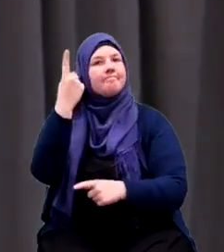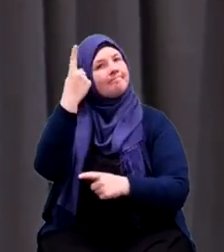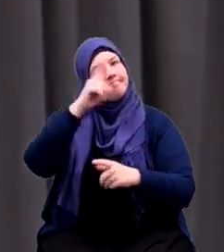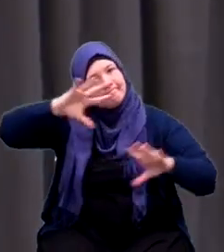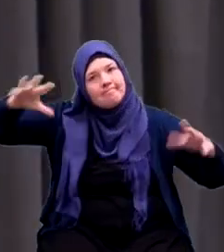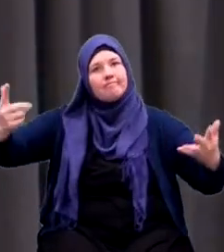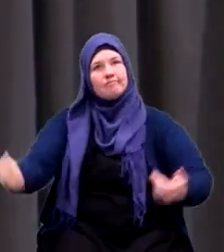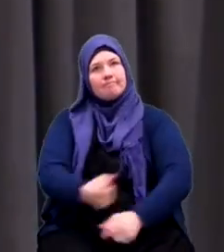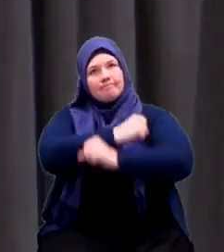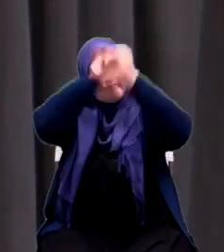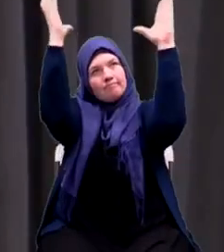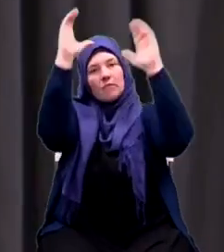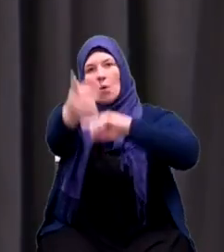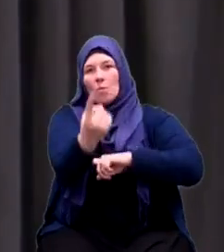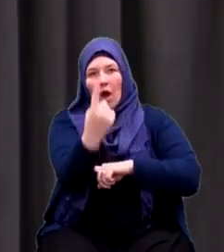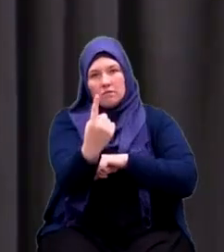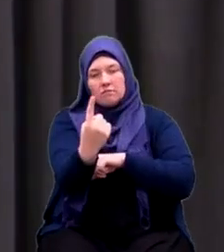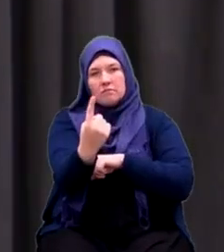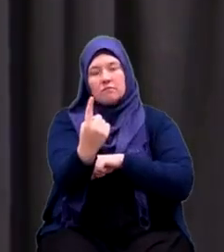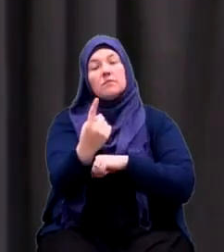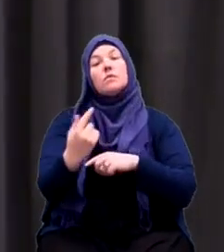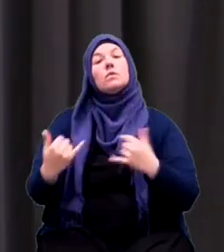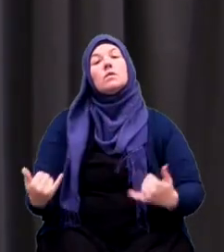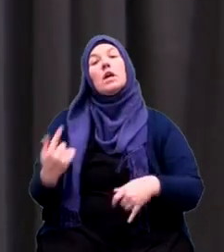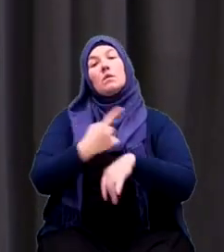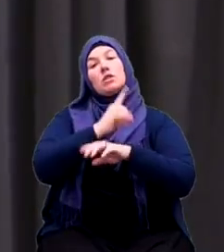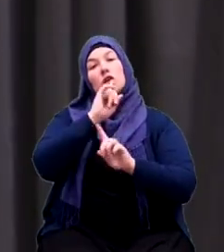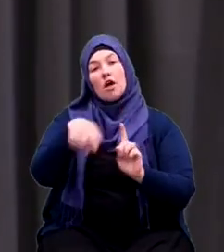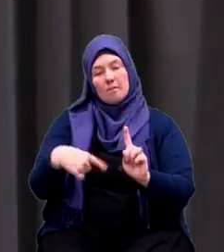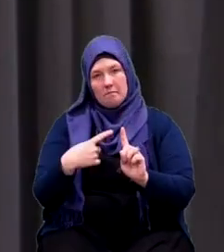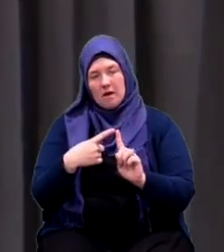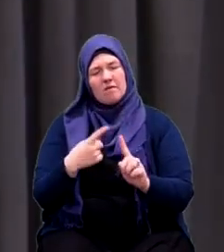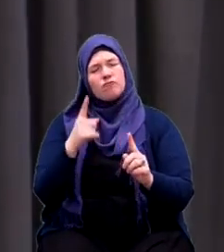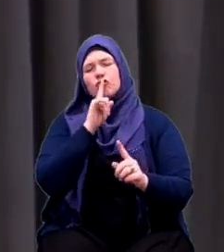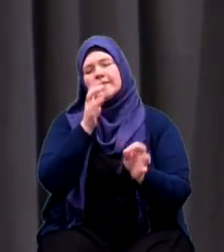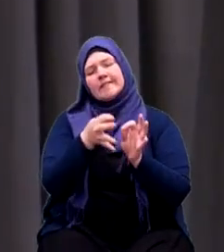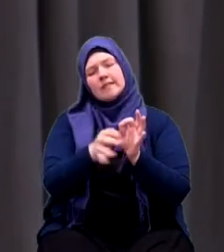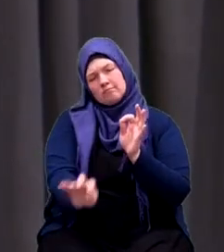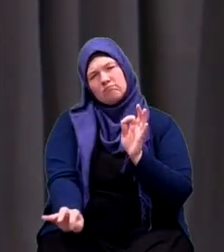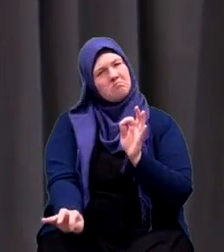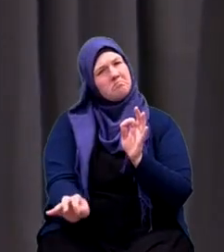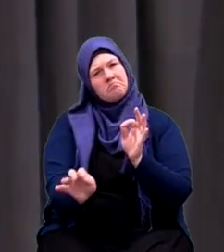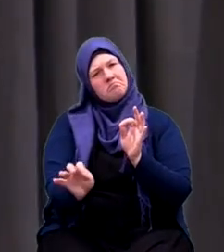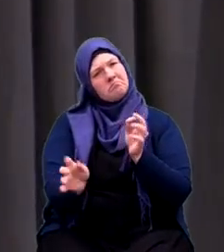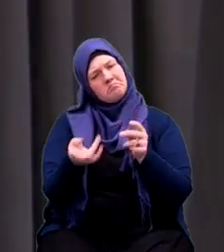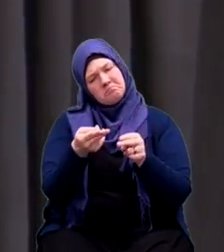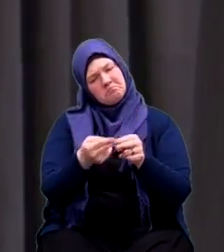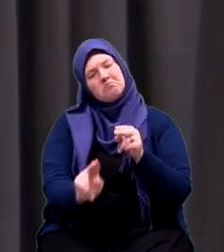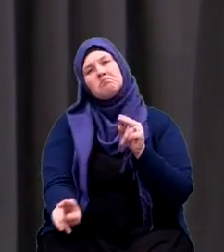الْعَالَمِينَ. So what I want to address the youth with today is a very simple message.